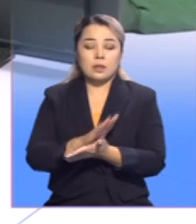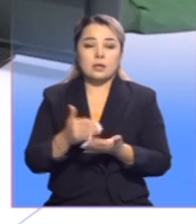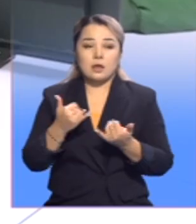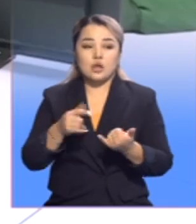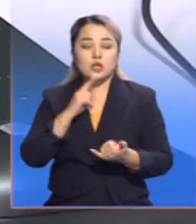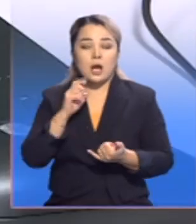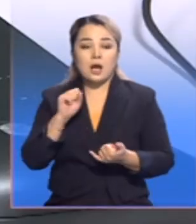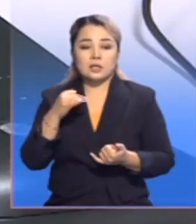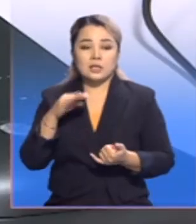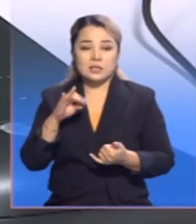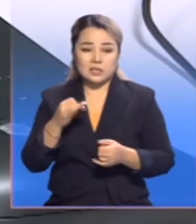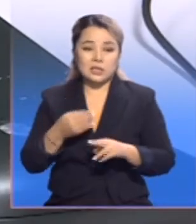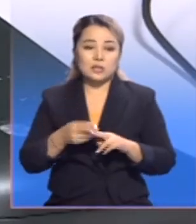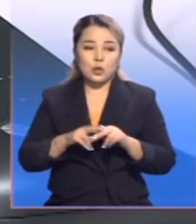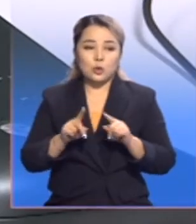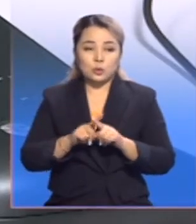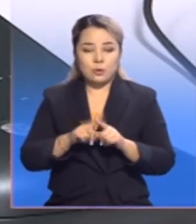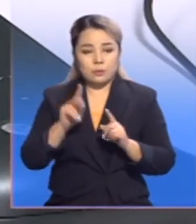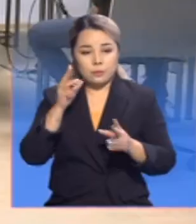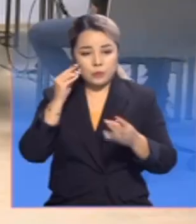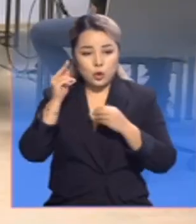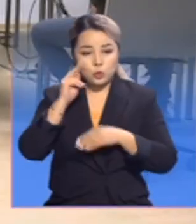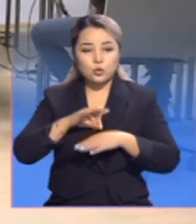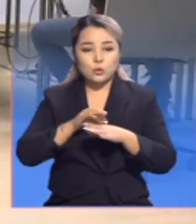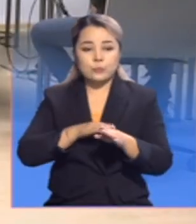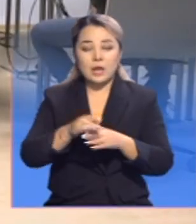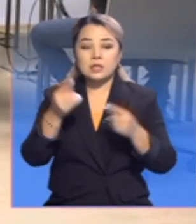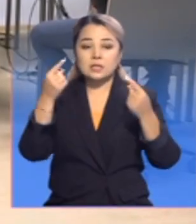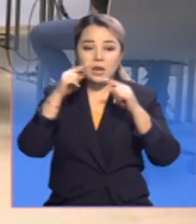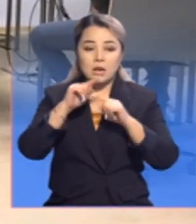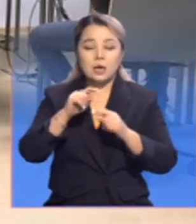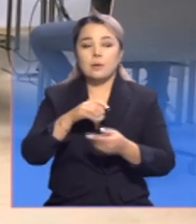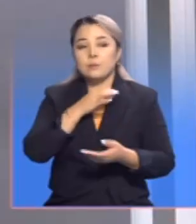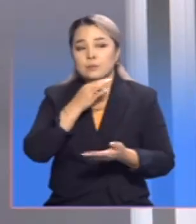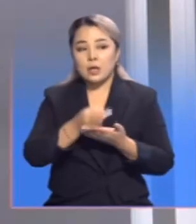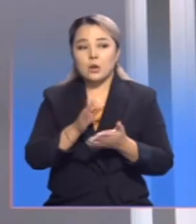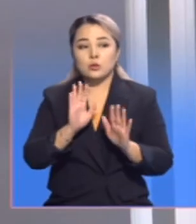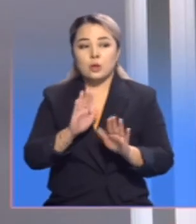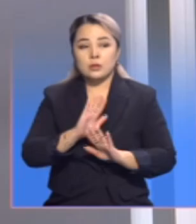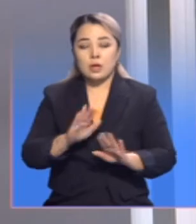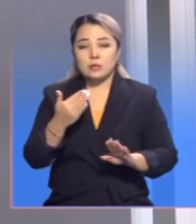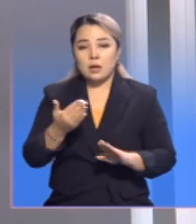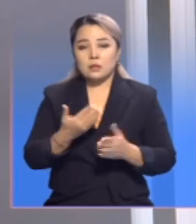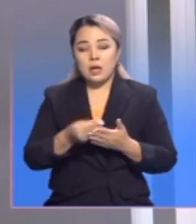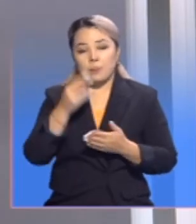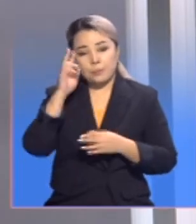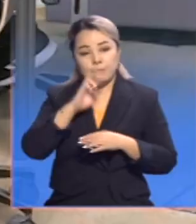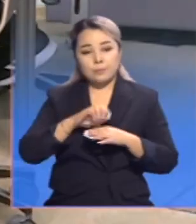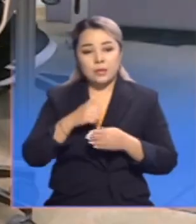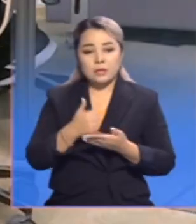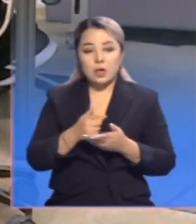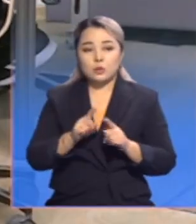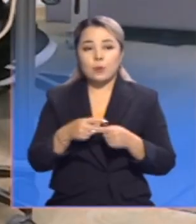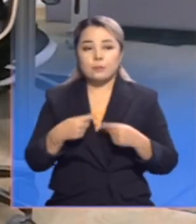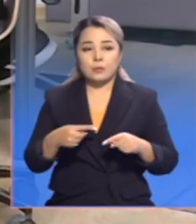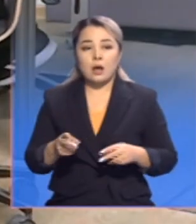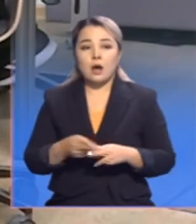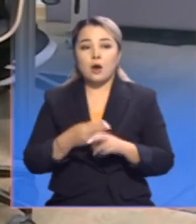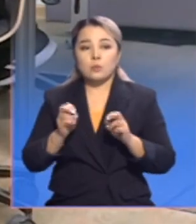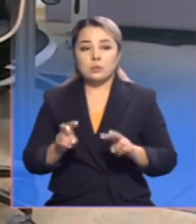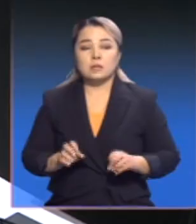жас IT мамандар қаулап шығатыны анық. IT технологияның игілігін көру үшін ғана емес, мемлекеттік деңгейде кибер